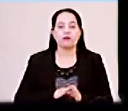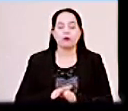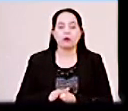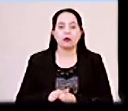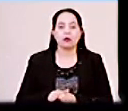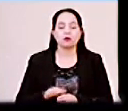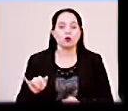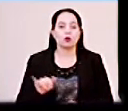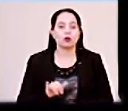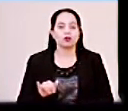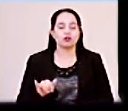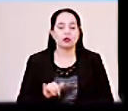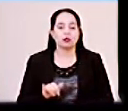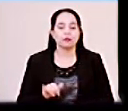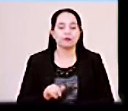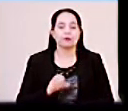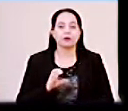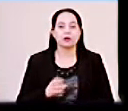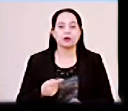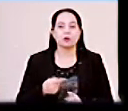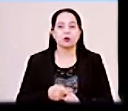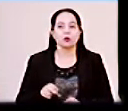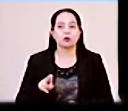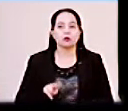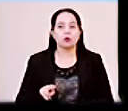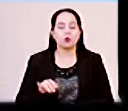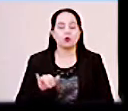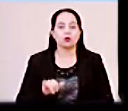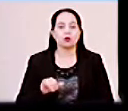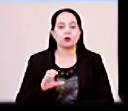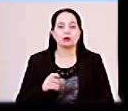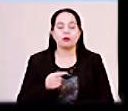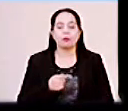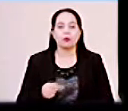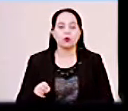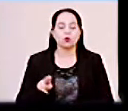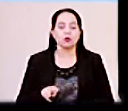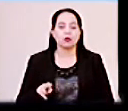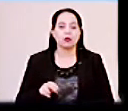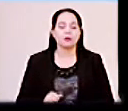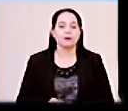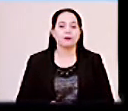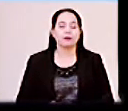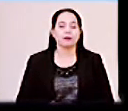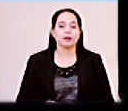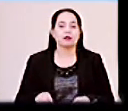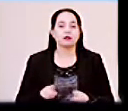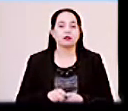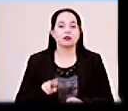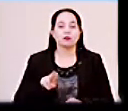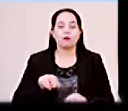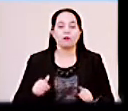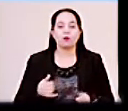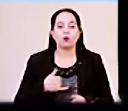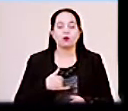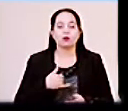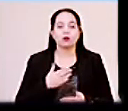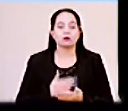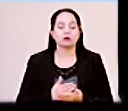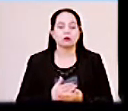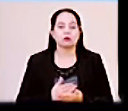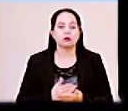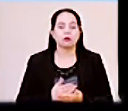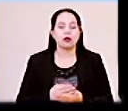выполнять умножение. C плюс D умножается на C минус D. Значит, по формуле у нас идет